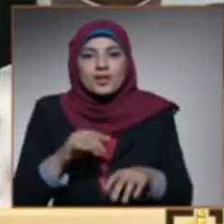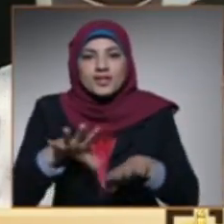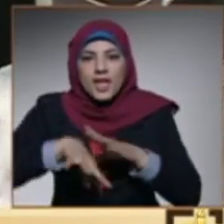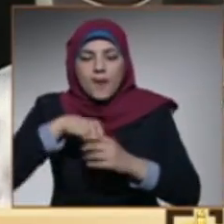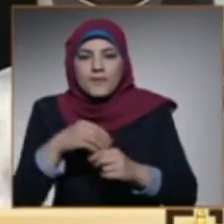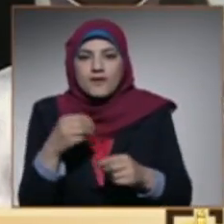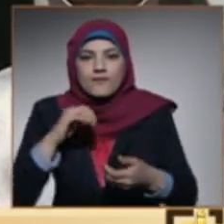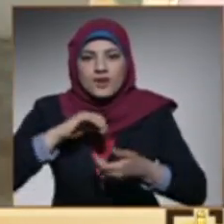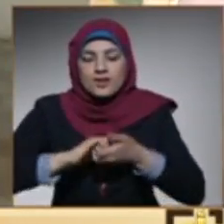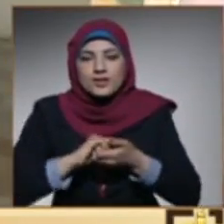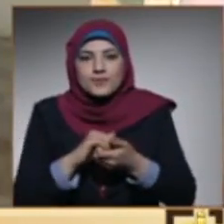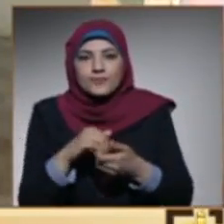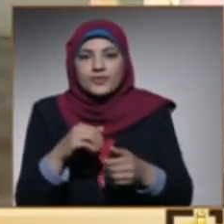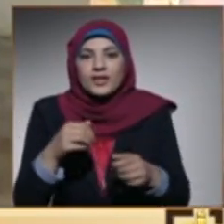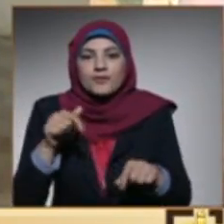في أبريل من عام